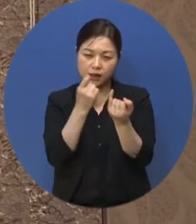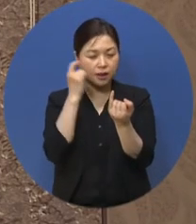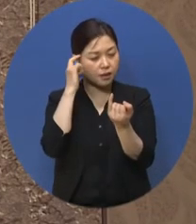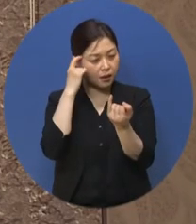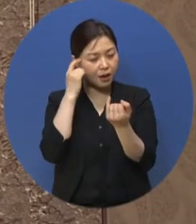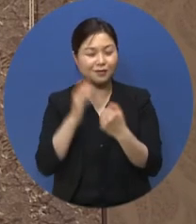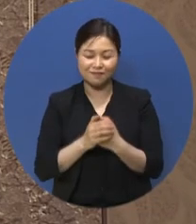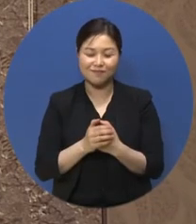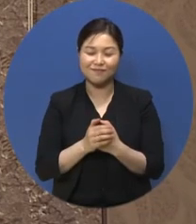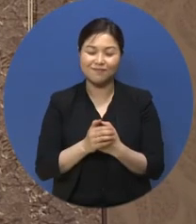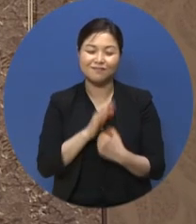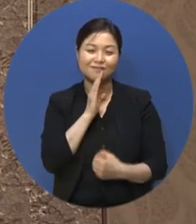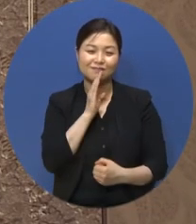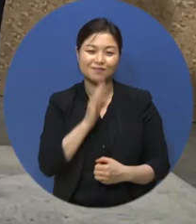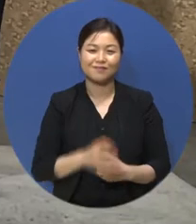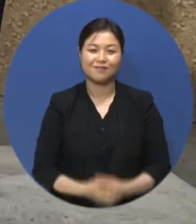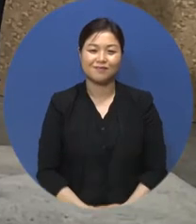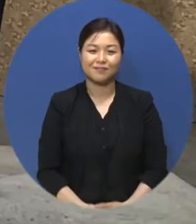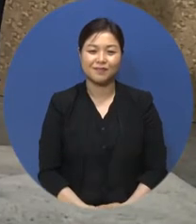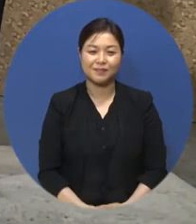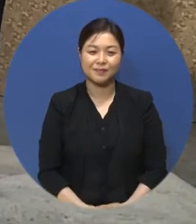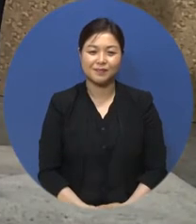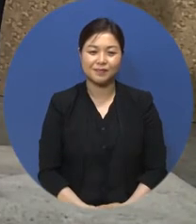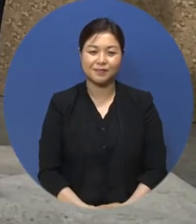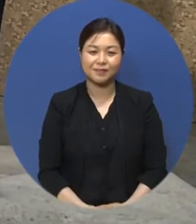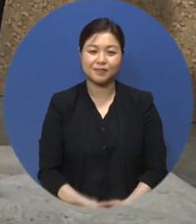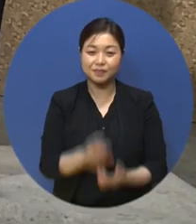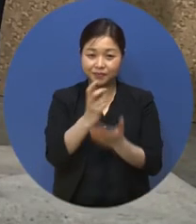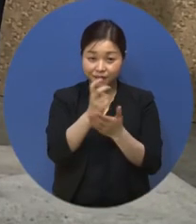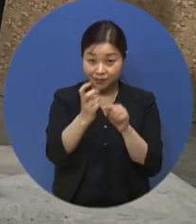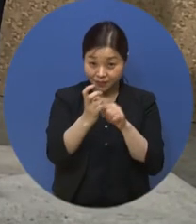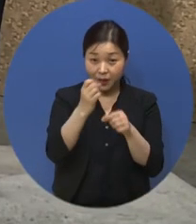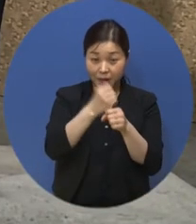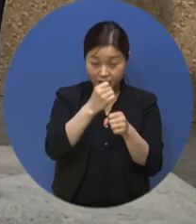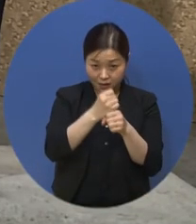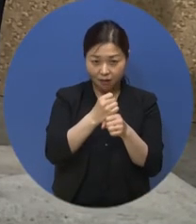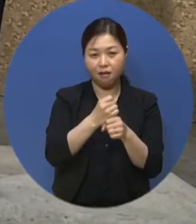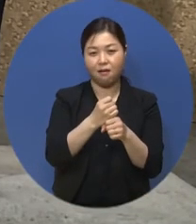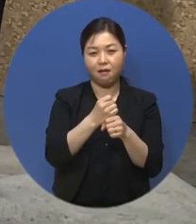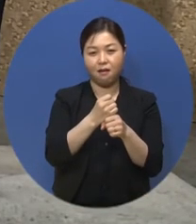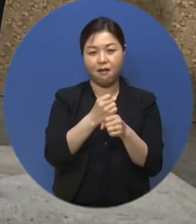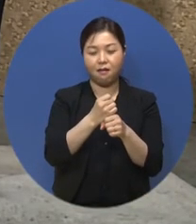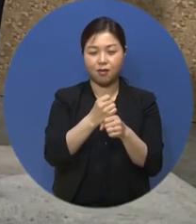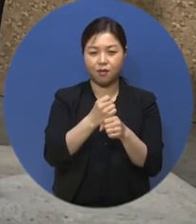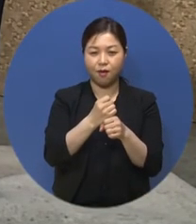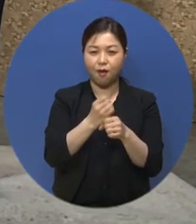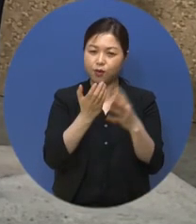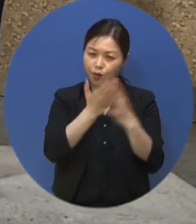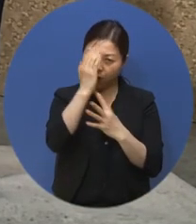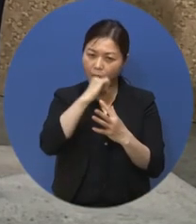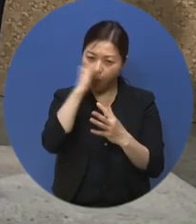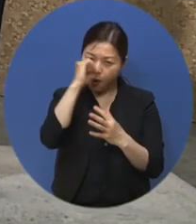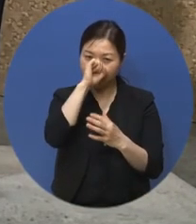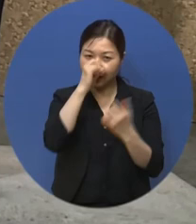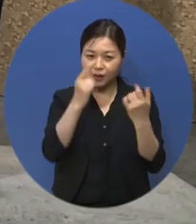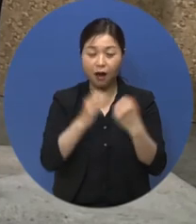네. 네, 그 조례안이 또 올해 만드셔가지고 통과가 꼭 됐으면 좋겠네요. 다시 한번